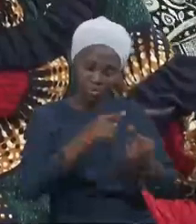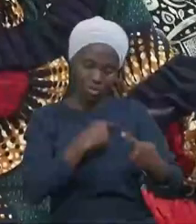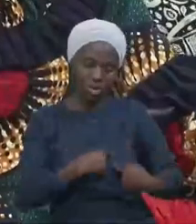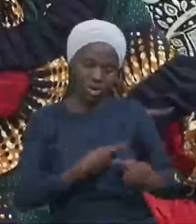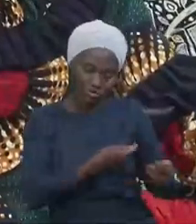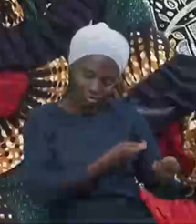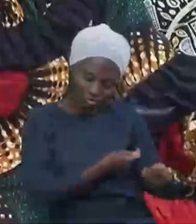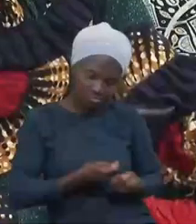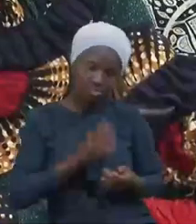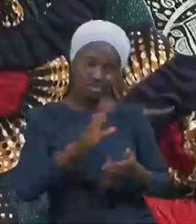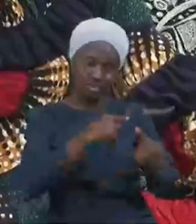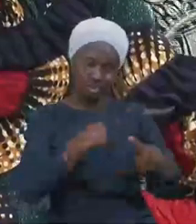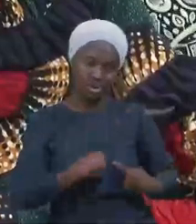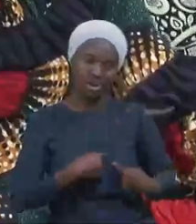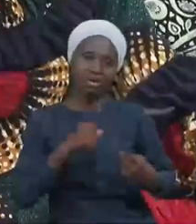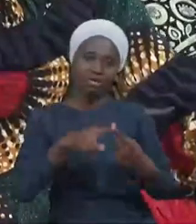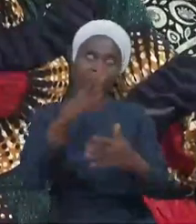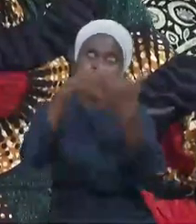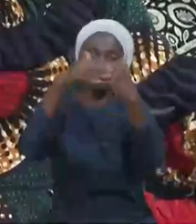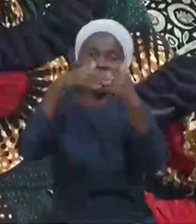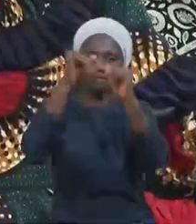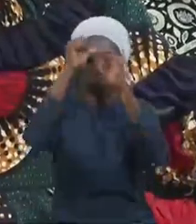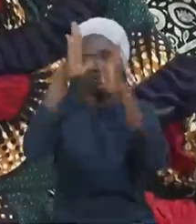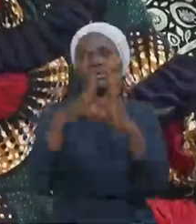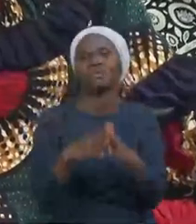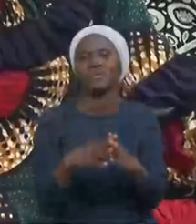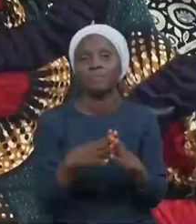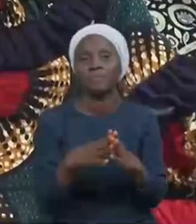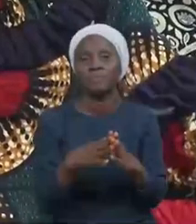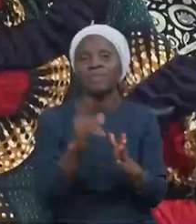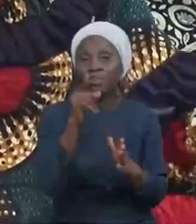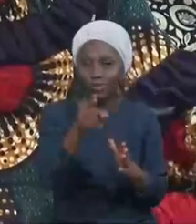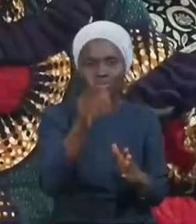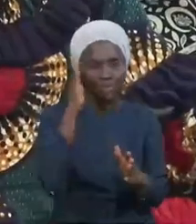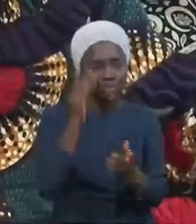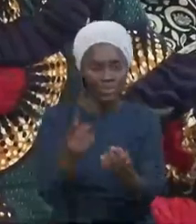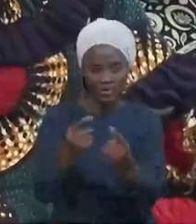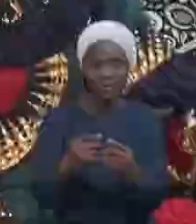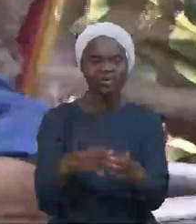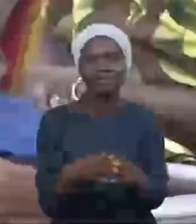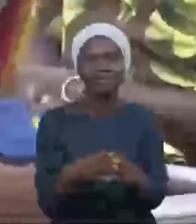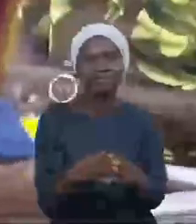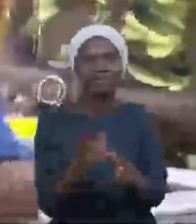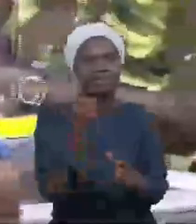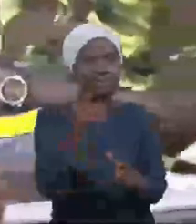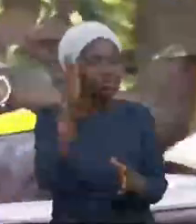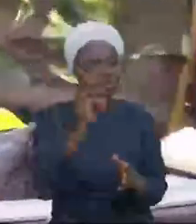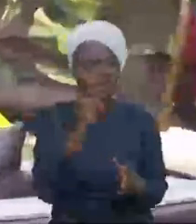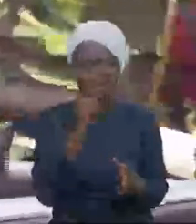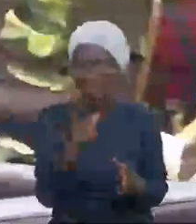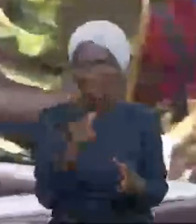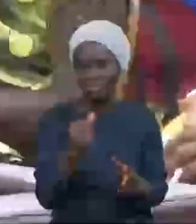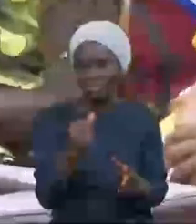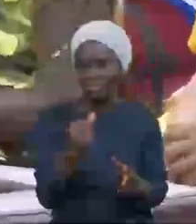t'attire vers le Père Céleste. Tu viendras. Tu ne vas pas résister à